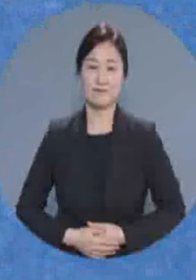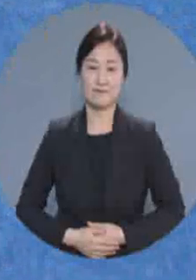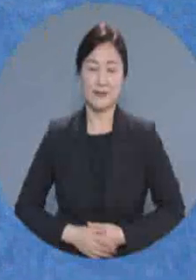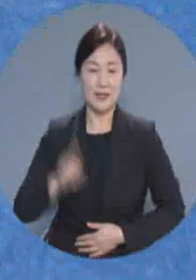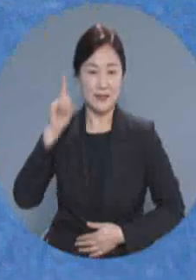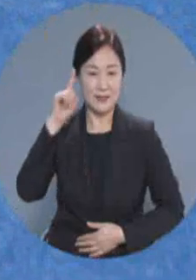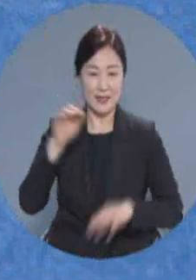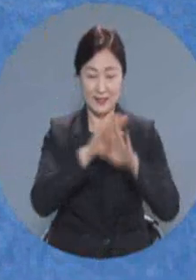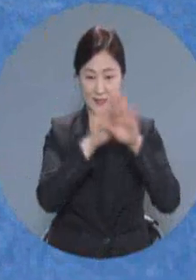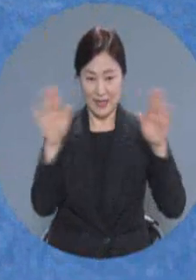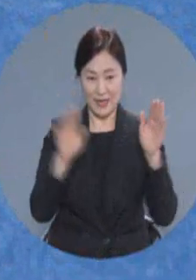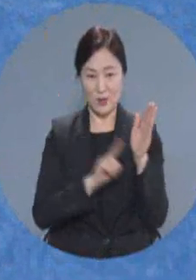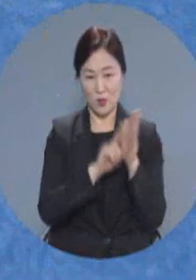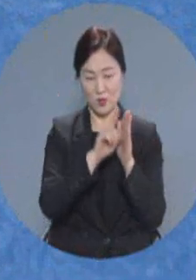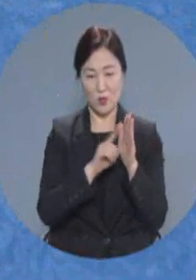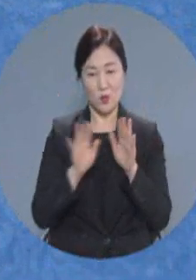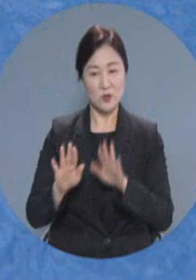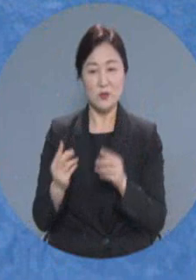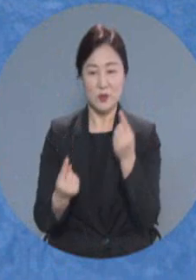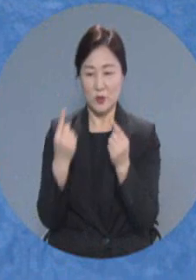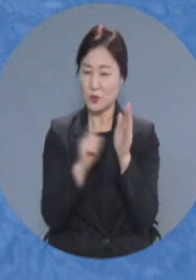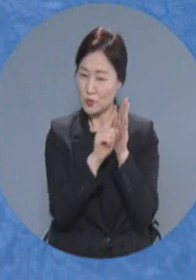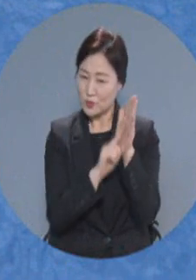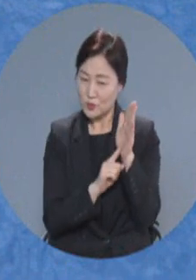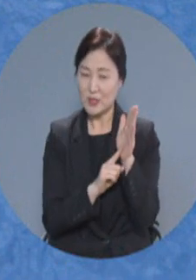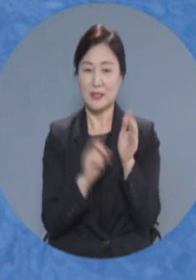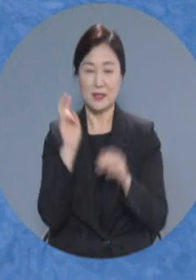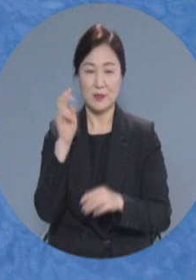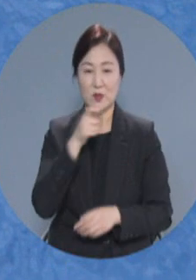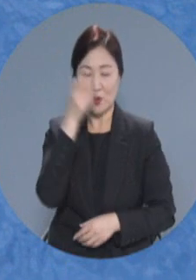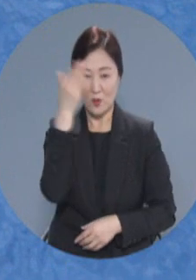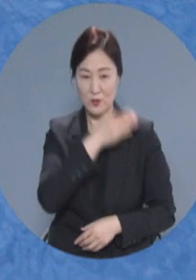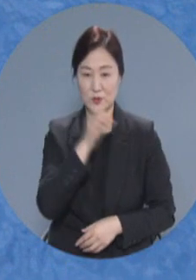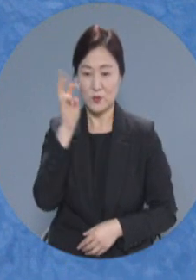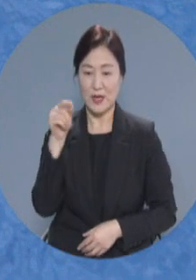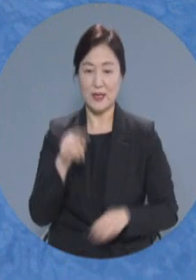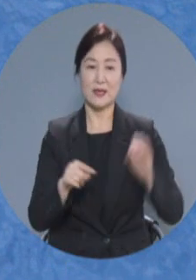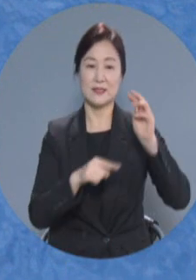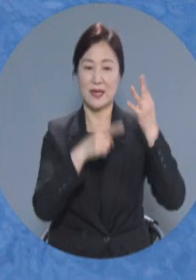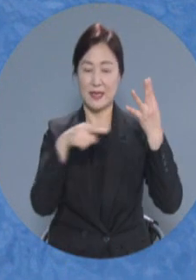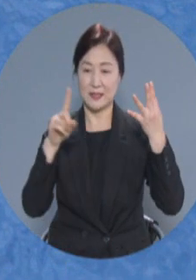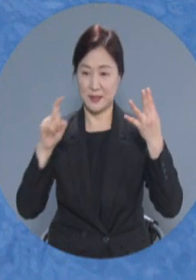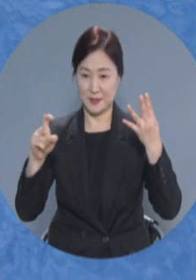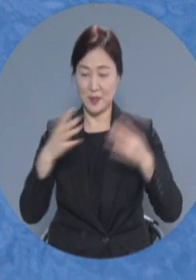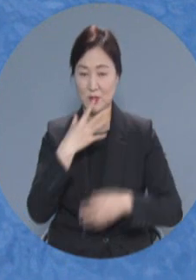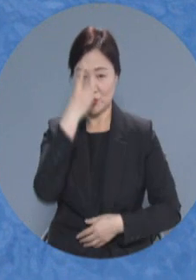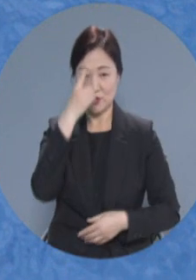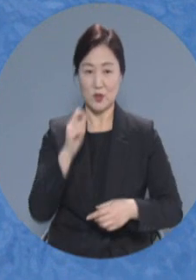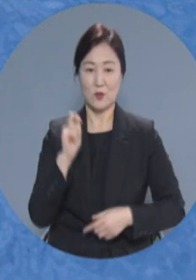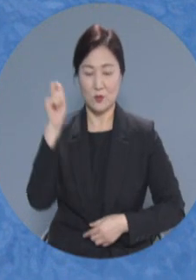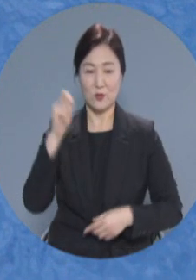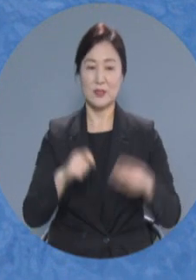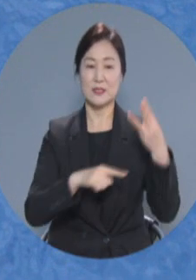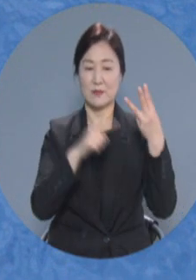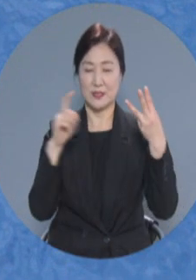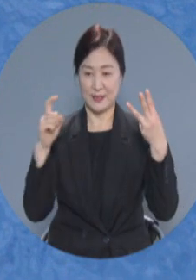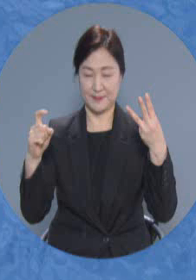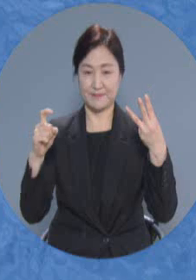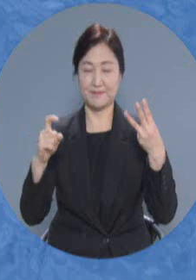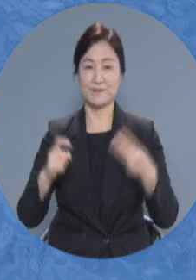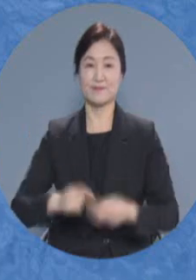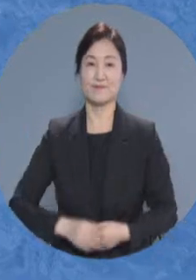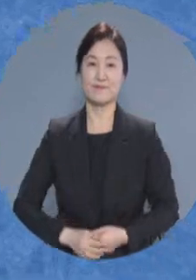내일 낮 기온은 오늘보다 조금 낮겠습니다 여수와 광양 사이에서 10도 순천과 고 응 은 3에서 식도의 기온 분포를